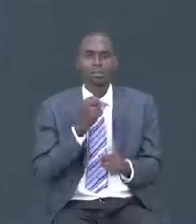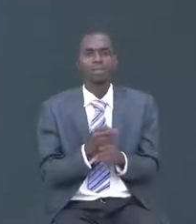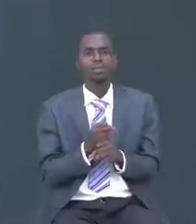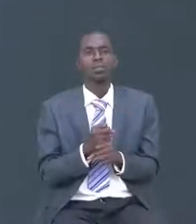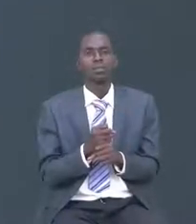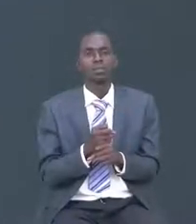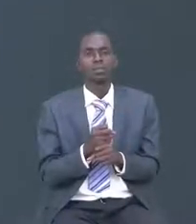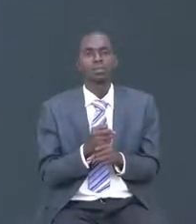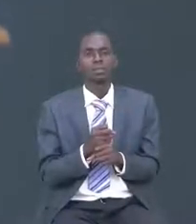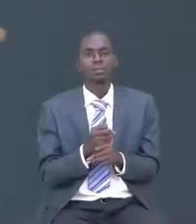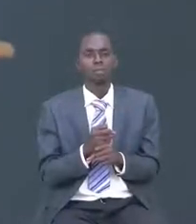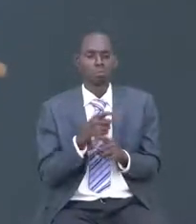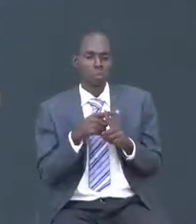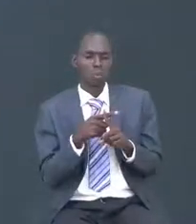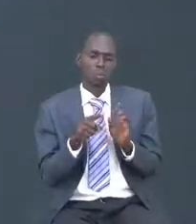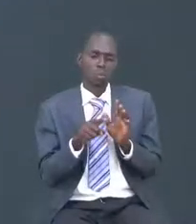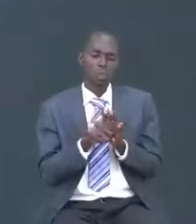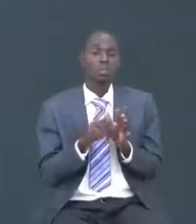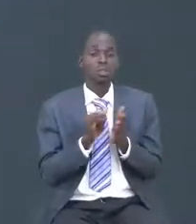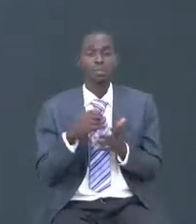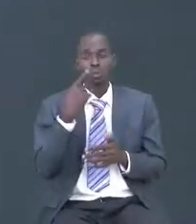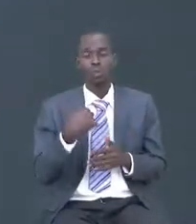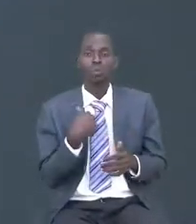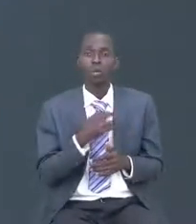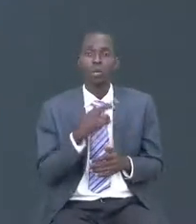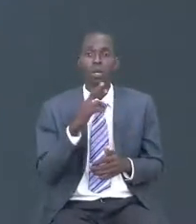présenta, c'est ce que nous sommes,